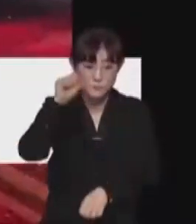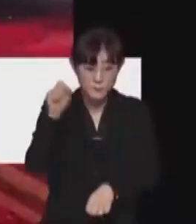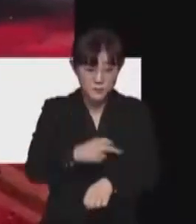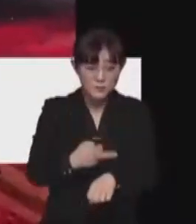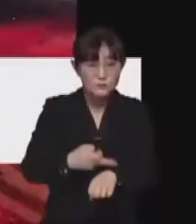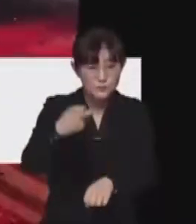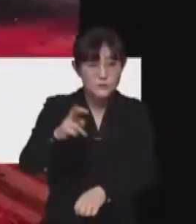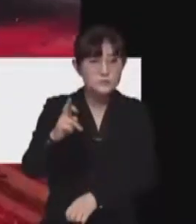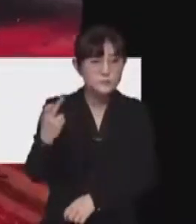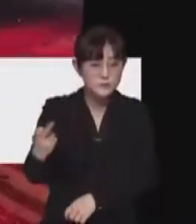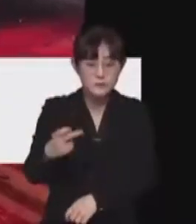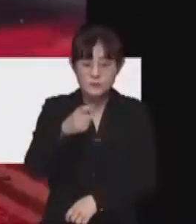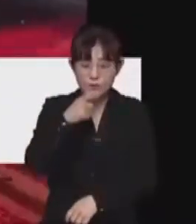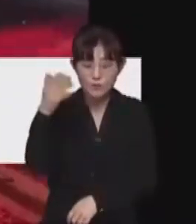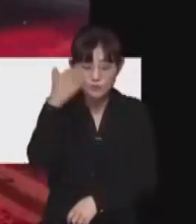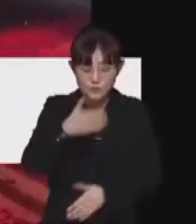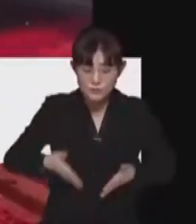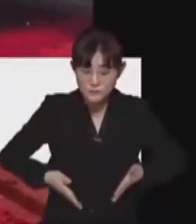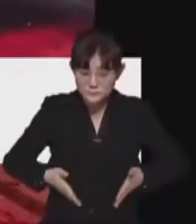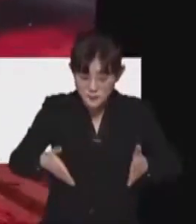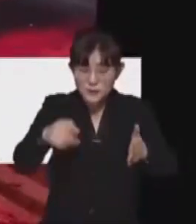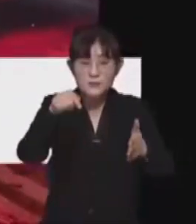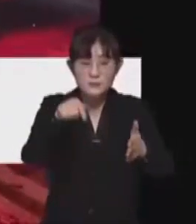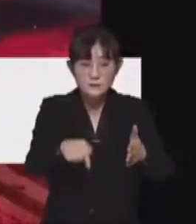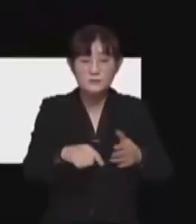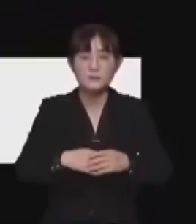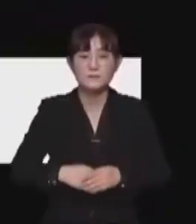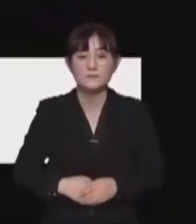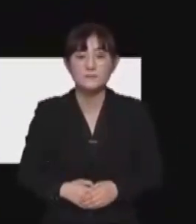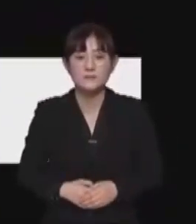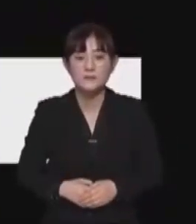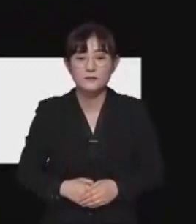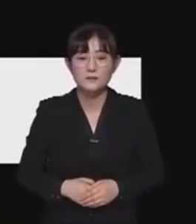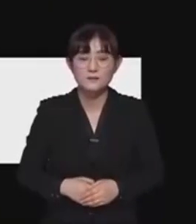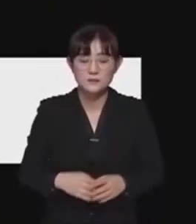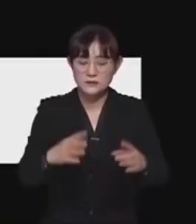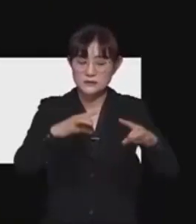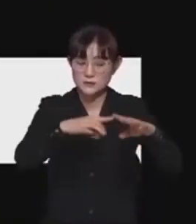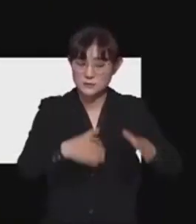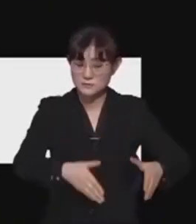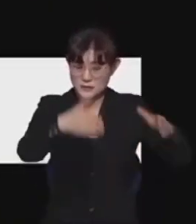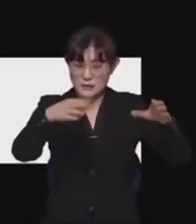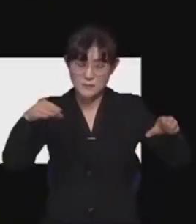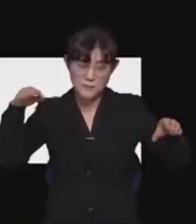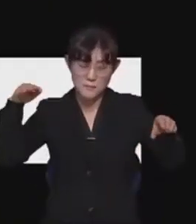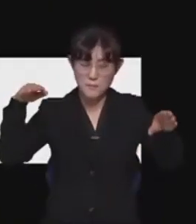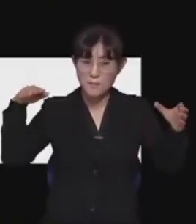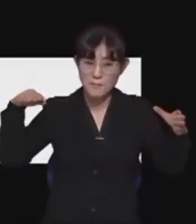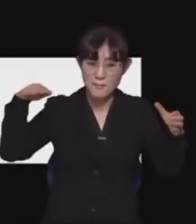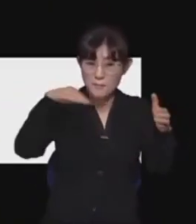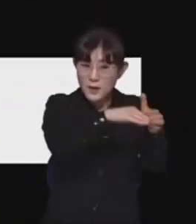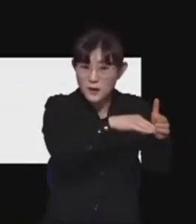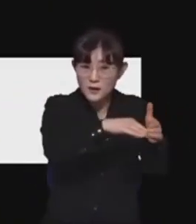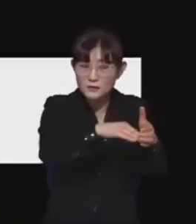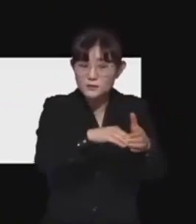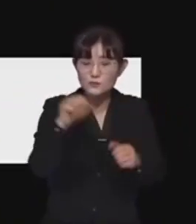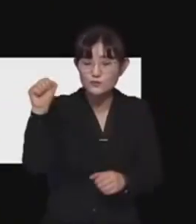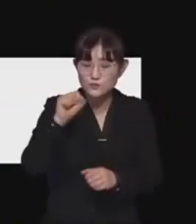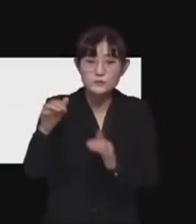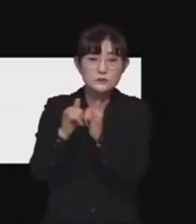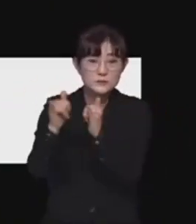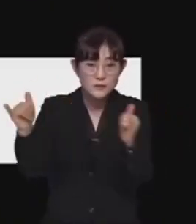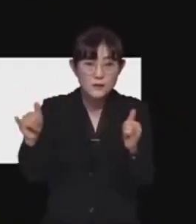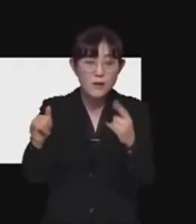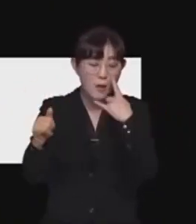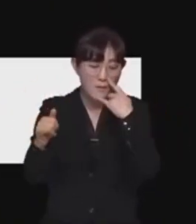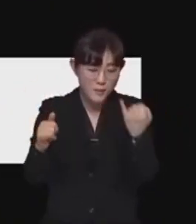12분쯤 여수시 소라면 현천리 한 편도 1차선 도로에서 승용차가 전신주를 충돌해 운전자 25살 A씨와